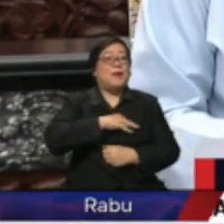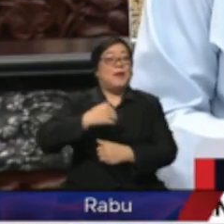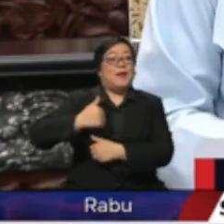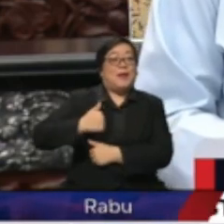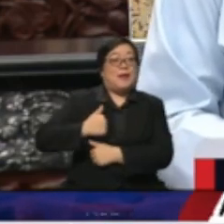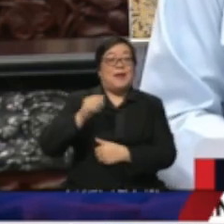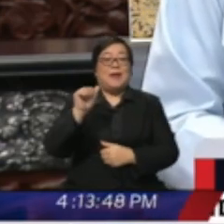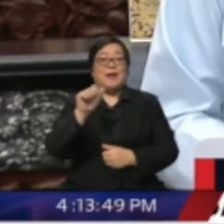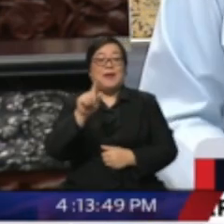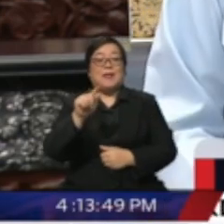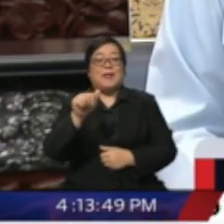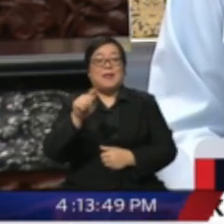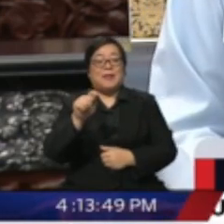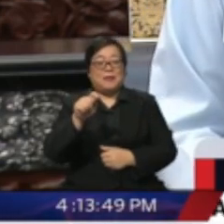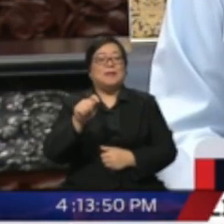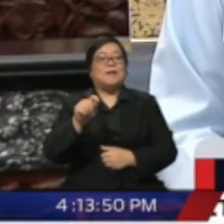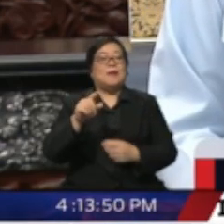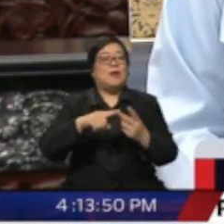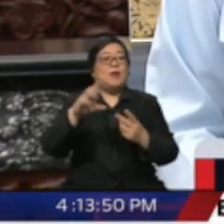dan